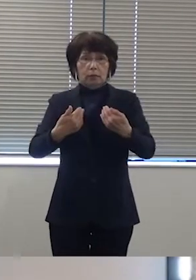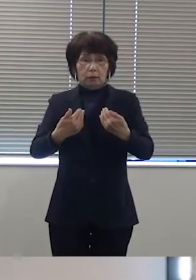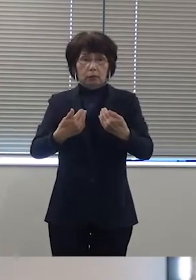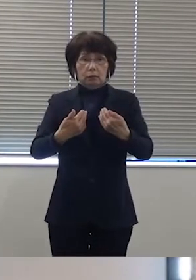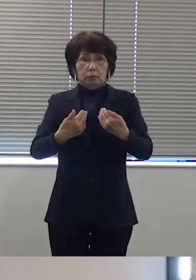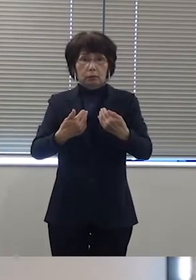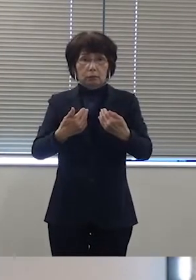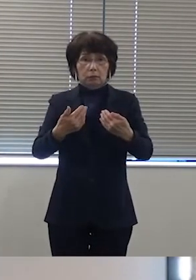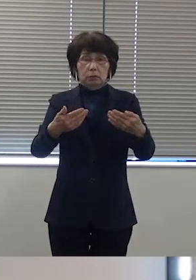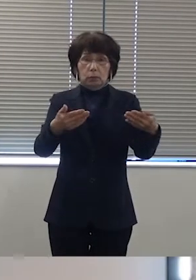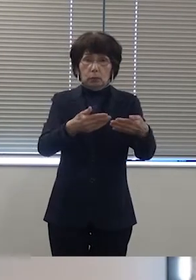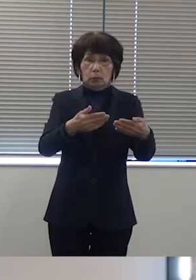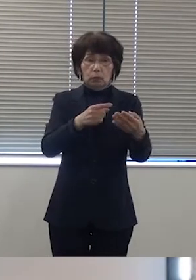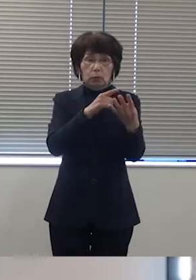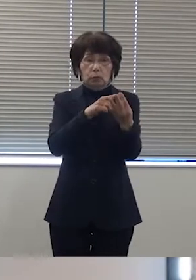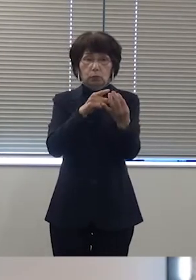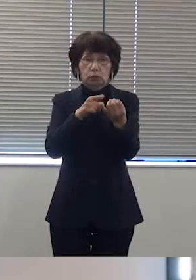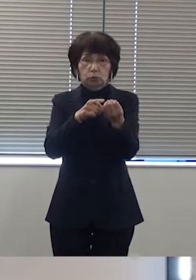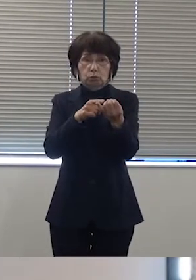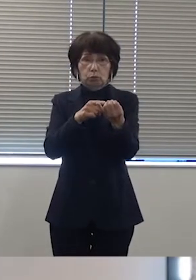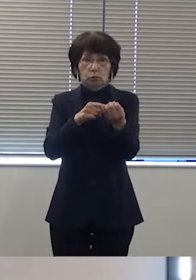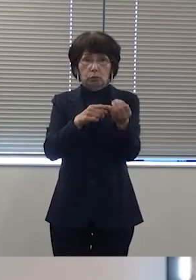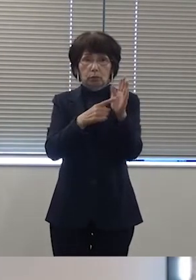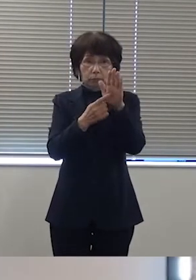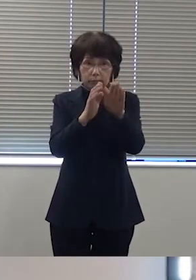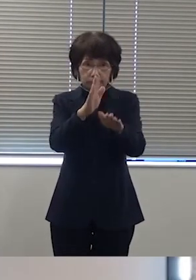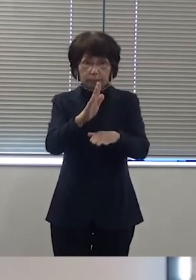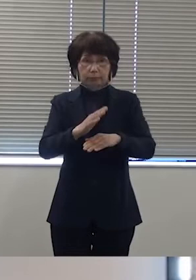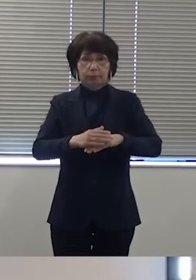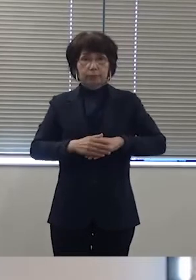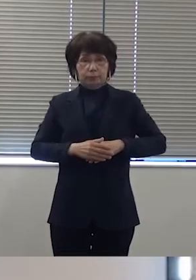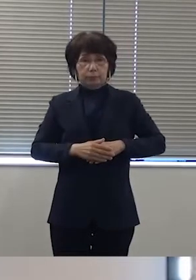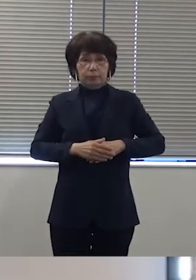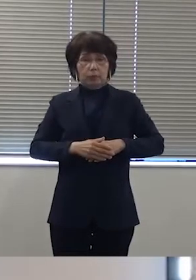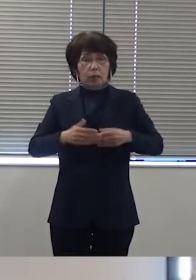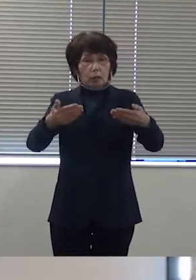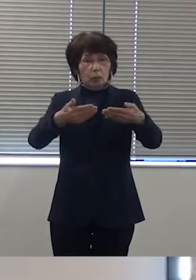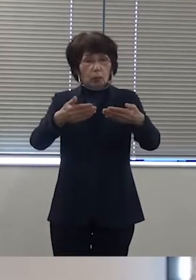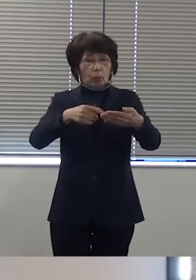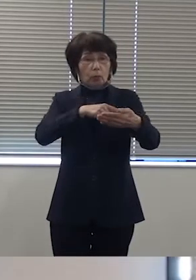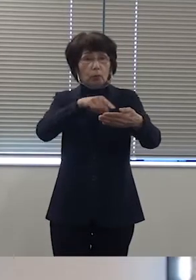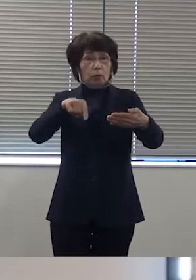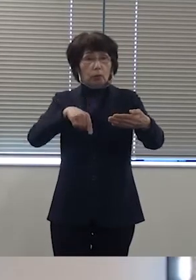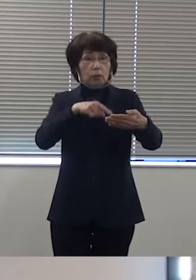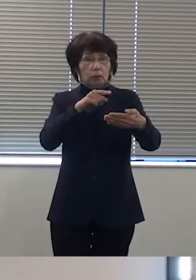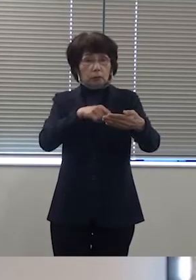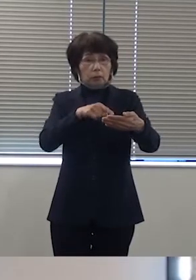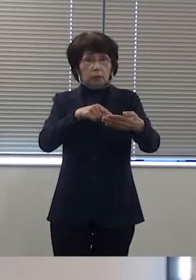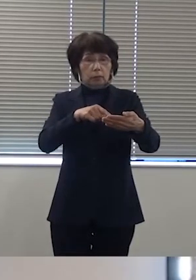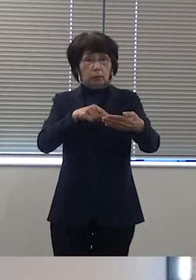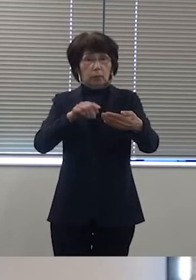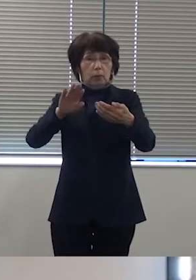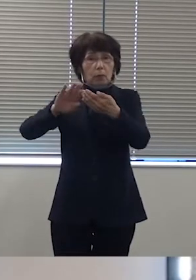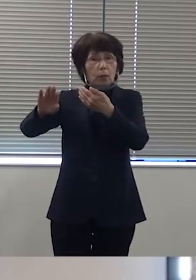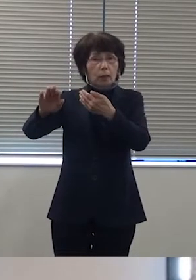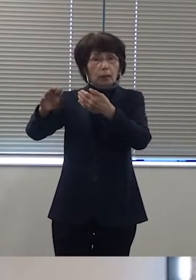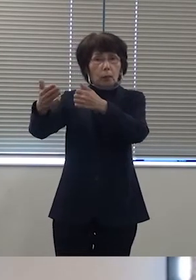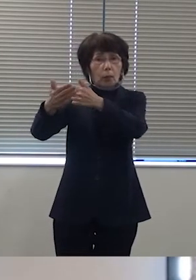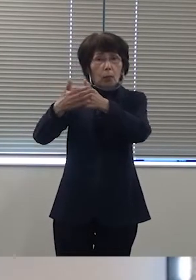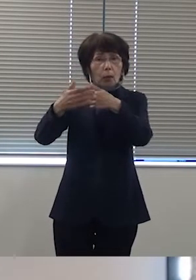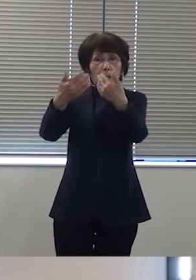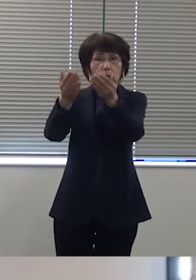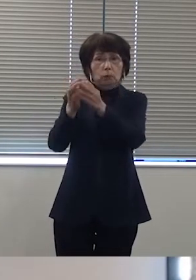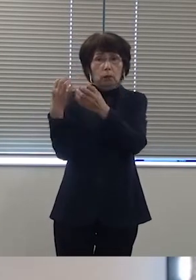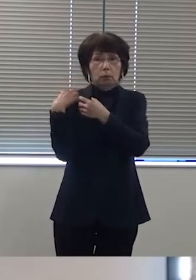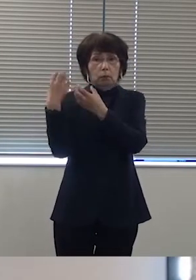のは確かなの、まあ、応援の舞台に任せてもいいんじゃないかと、まあ、ある程度県が作ったマニュアルもあると思うんですけれども、